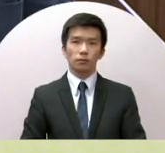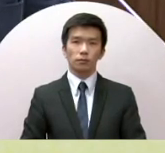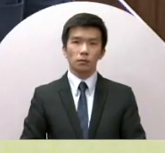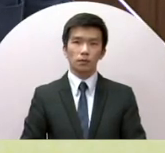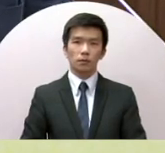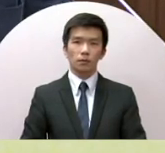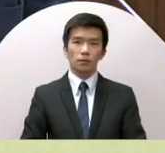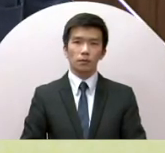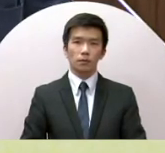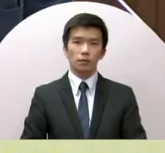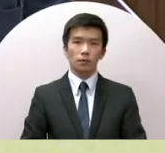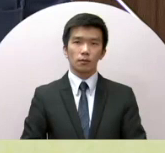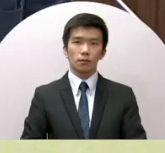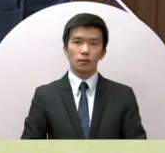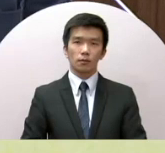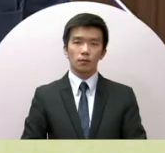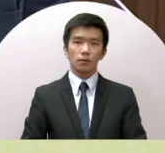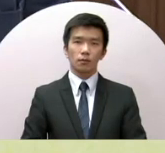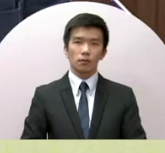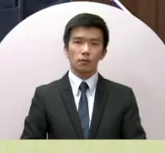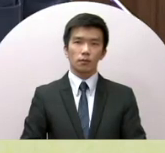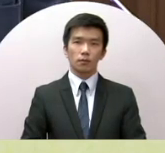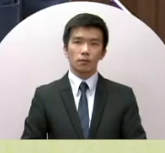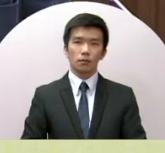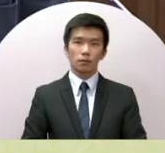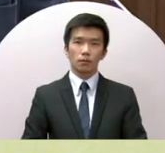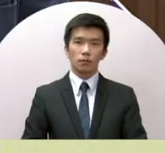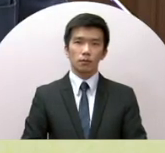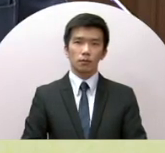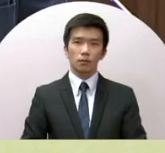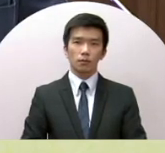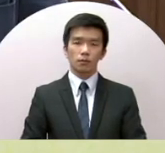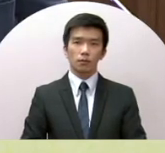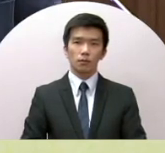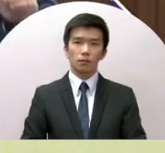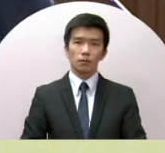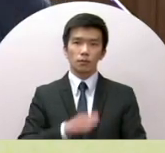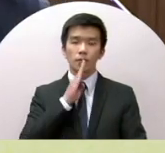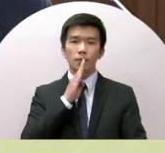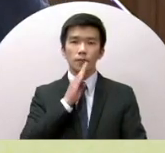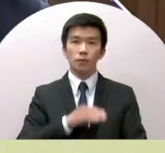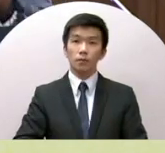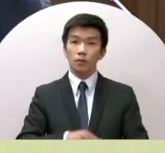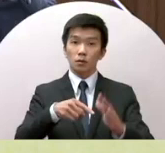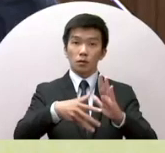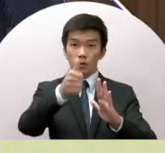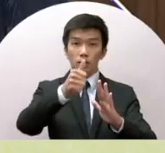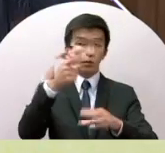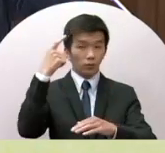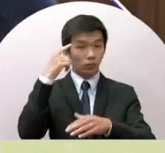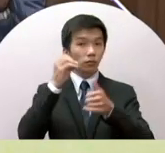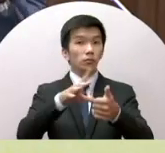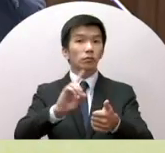法案，我们都是依照大法官会议的解释及公投的结果。 是，院长，我现在跟你谈的